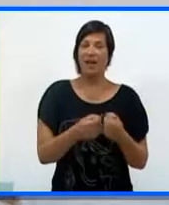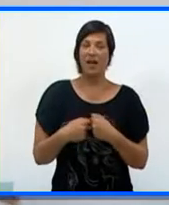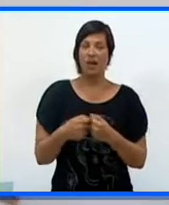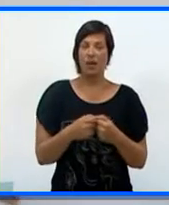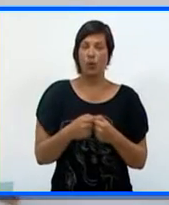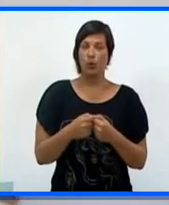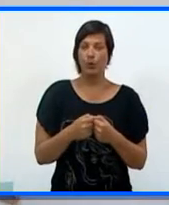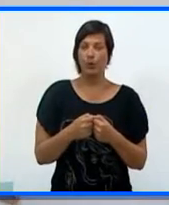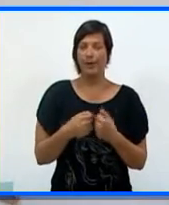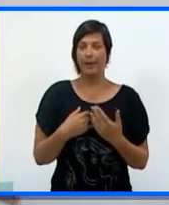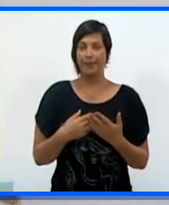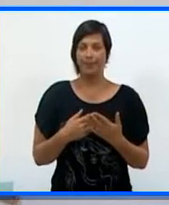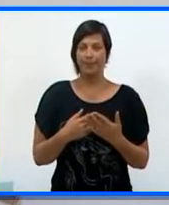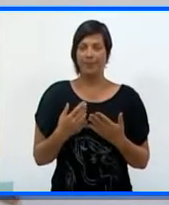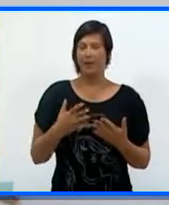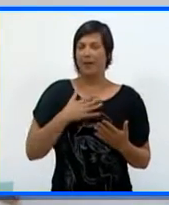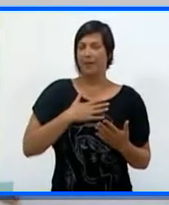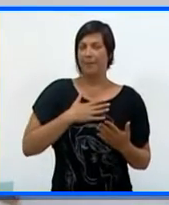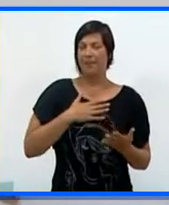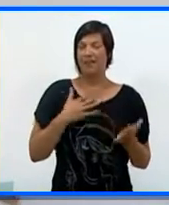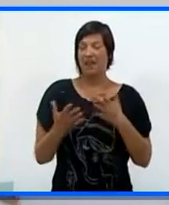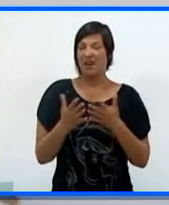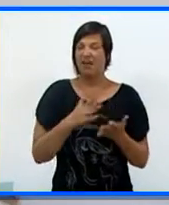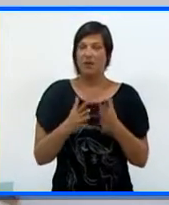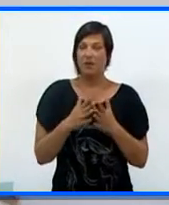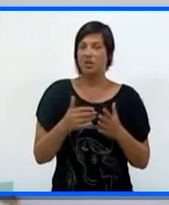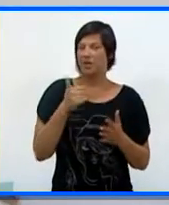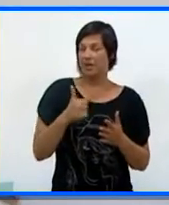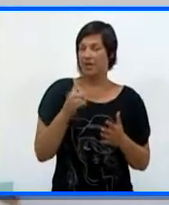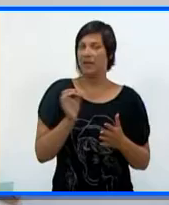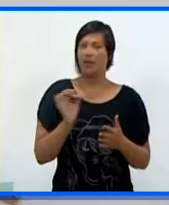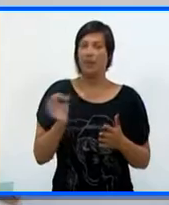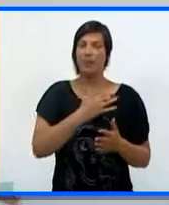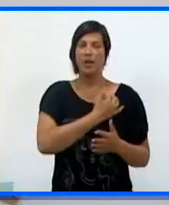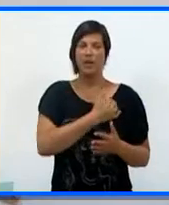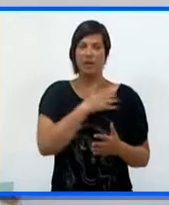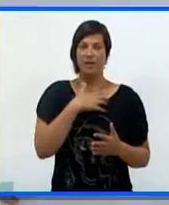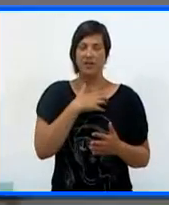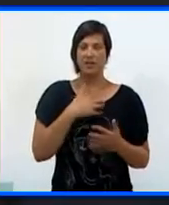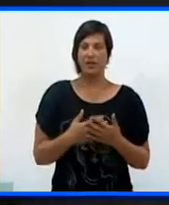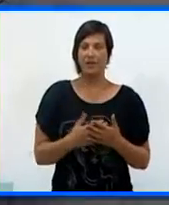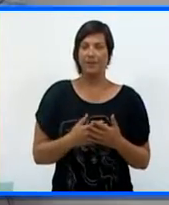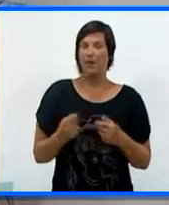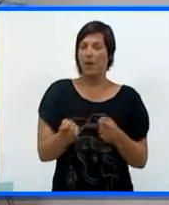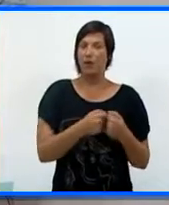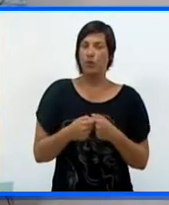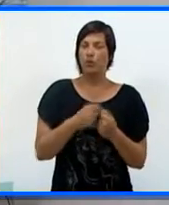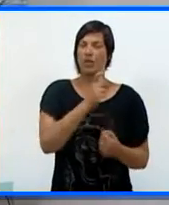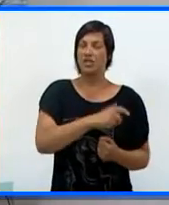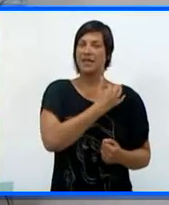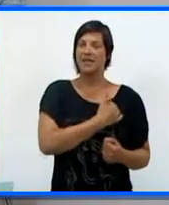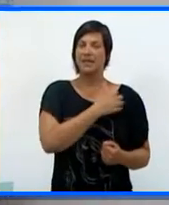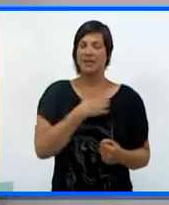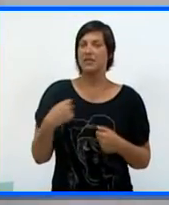udruga, financijski slabo stoji. Mi nekako se krpimo, možda smo jedna od najboljih u Hrvatskoj. Udruga je